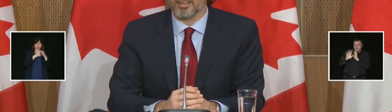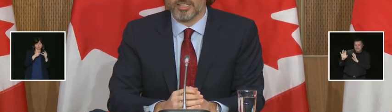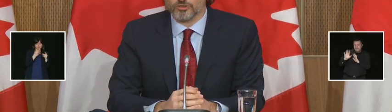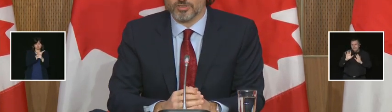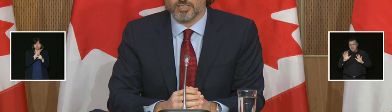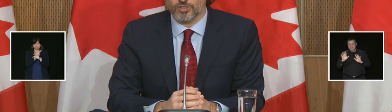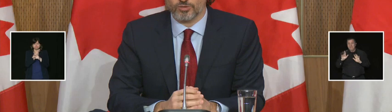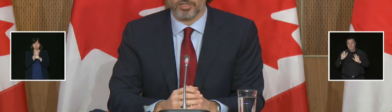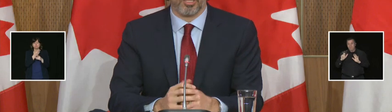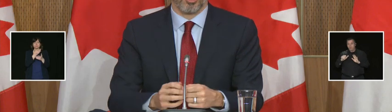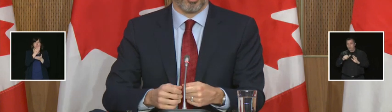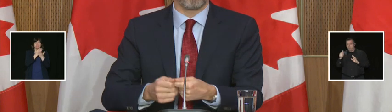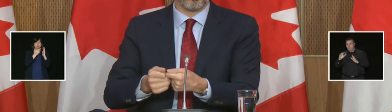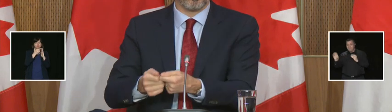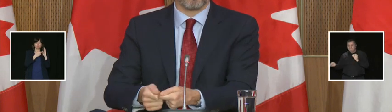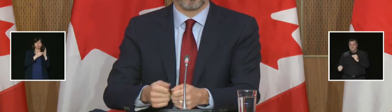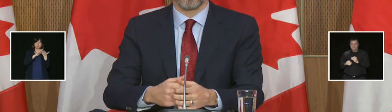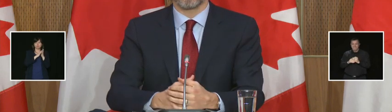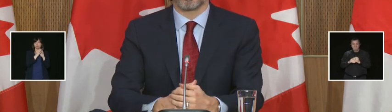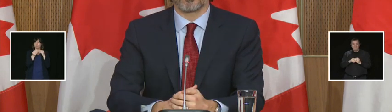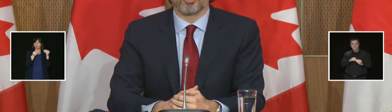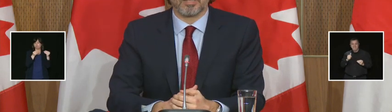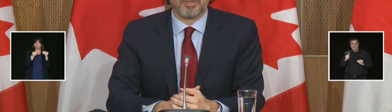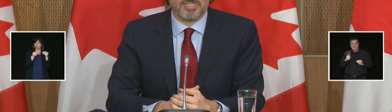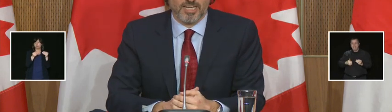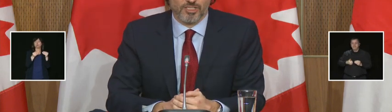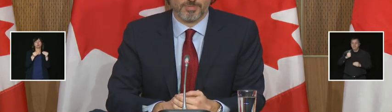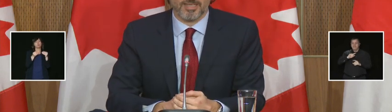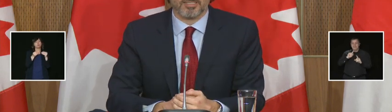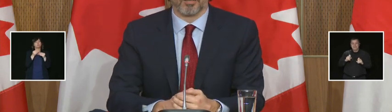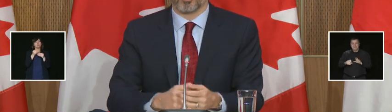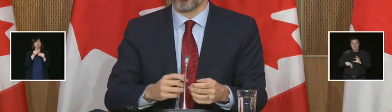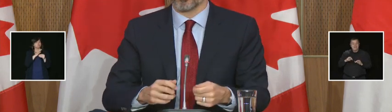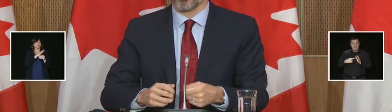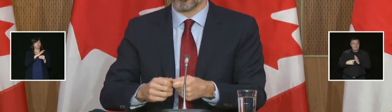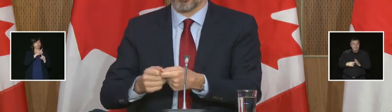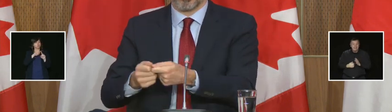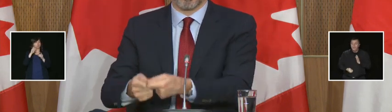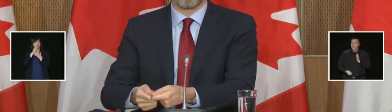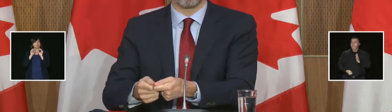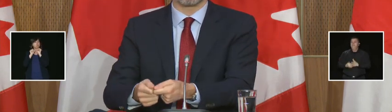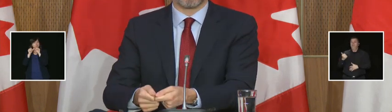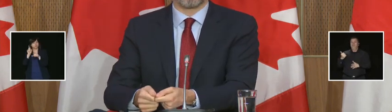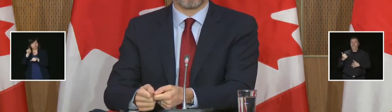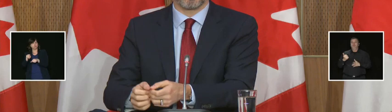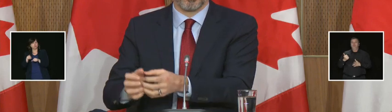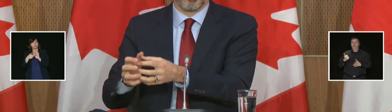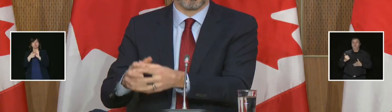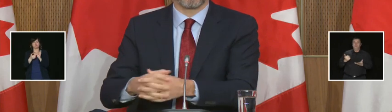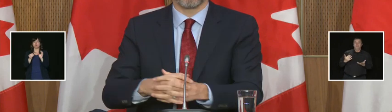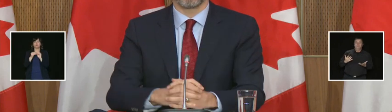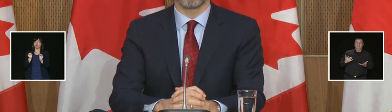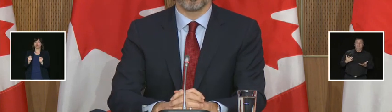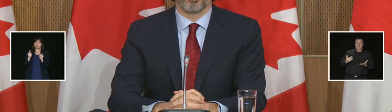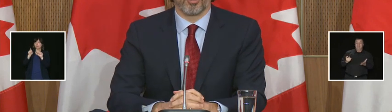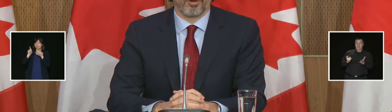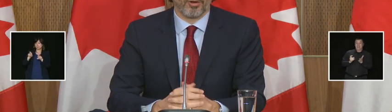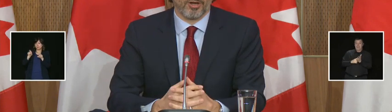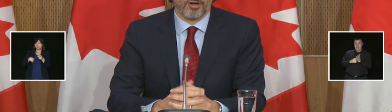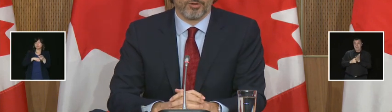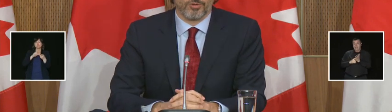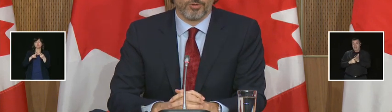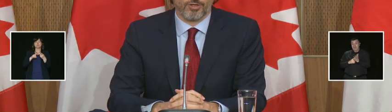doit en ajouter d'autres à plus de tests de dépistage par exemple plus de réponse rapide quand il